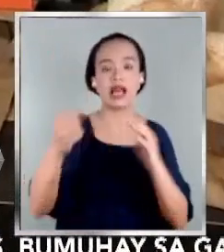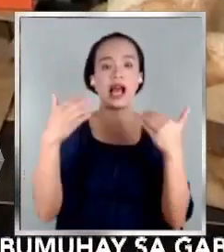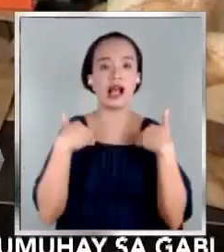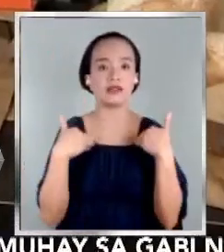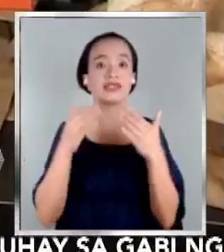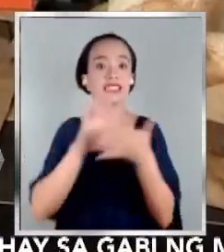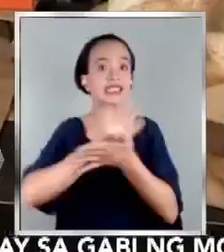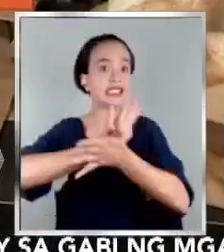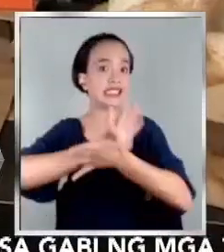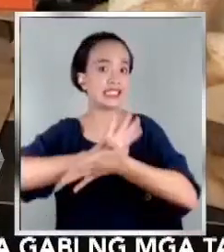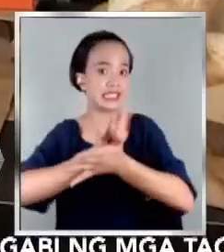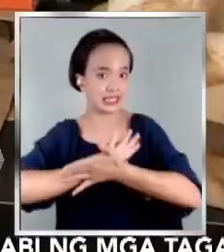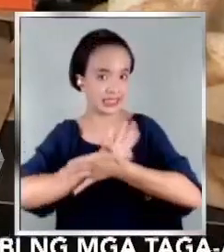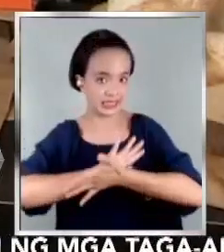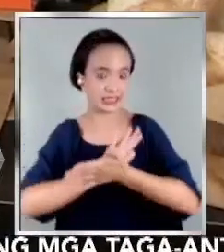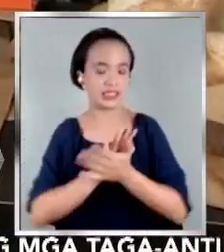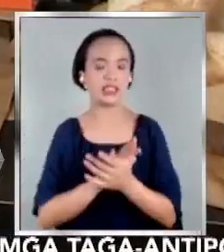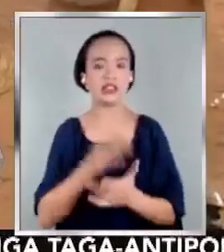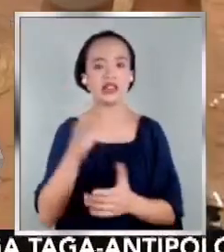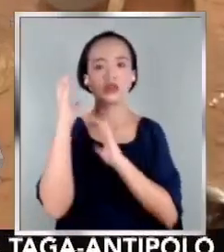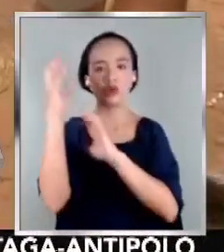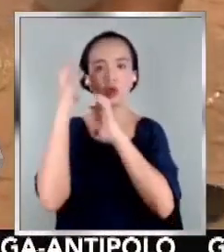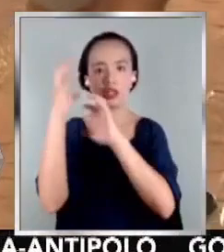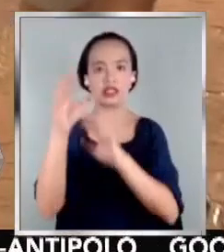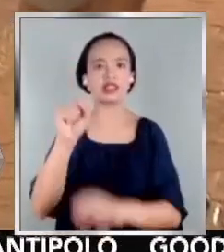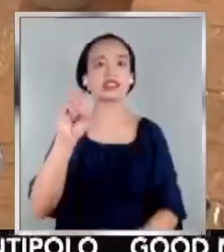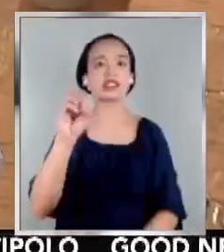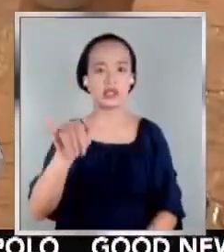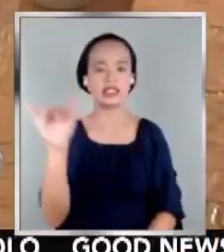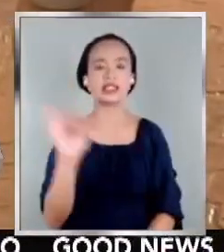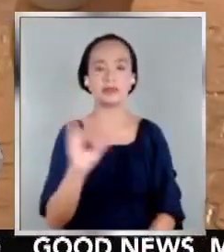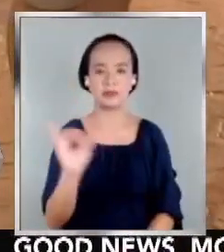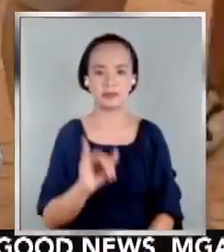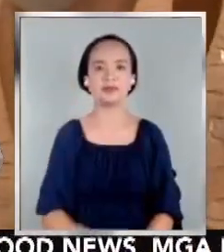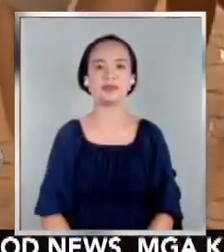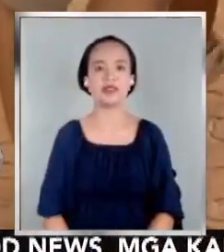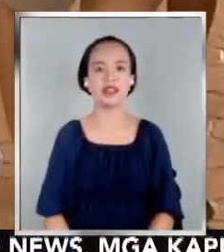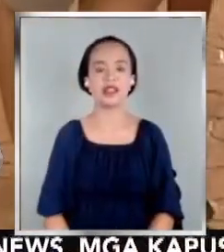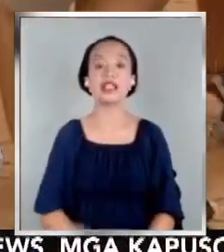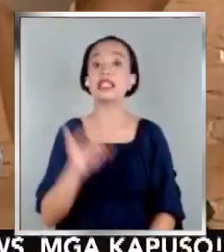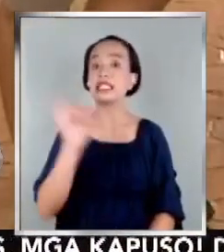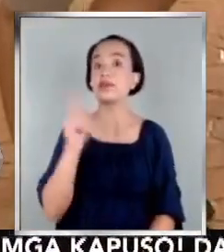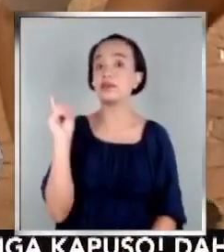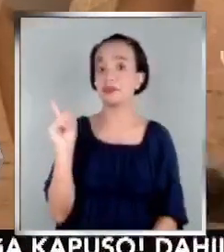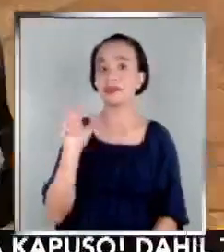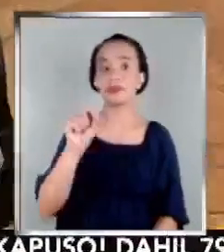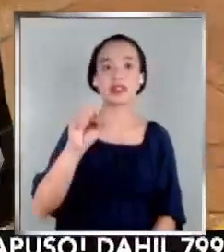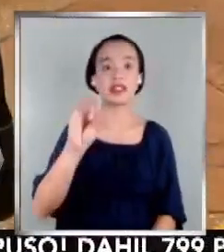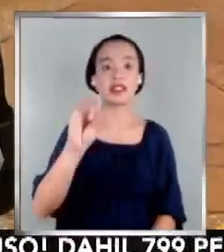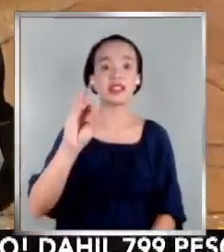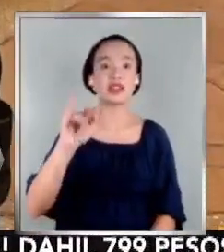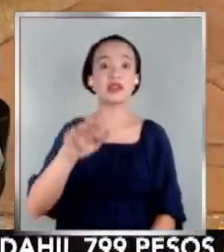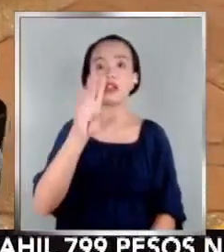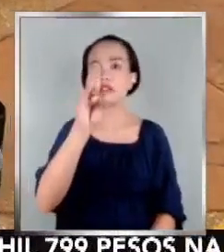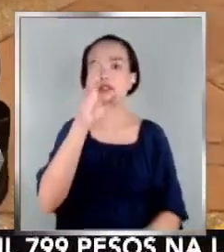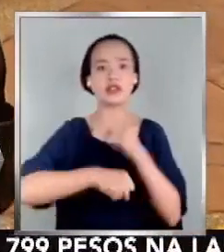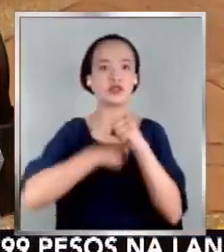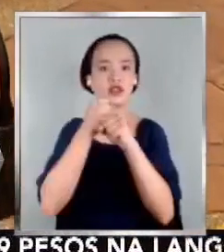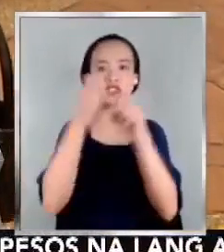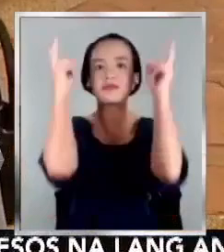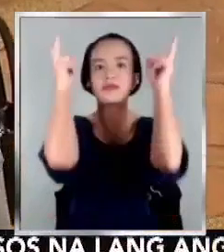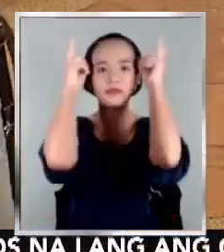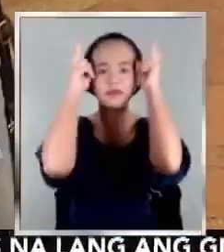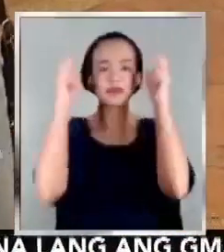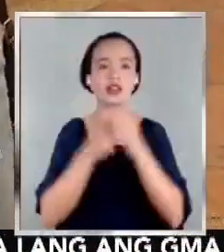cheese, coconut and soy milk base as well. Para sa gaya ni Sofia Revilla na 7 taon ng vegan, mahalaga makahanap ng mga